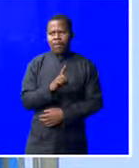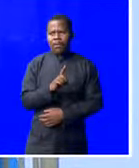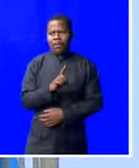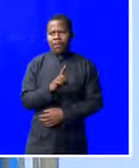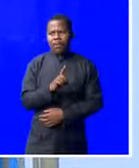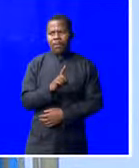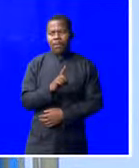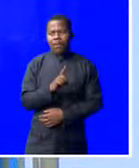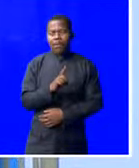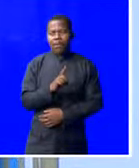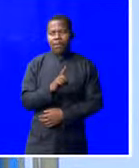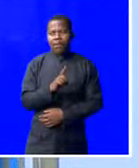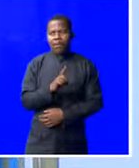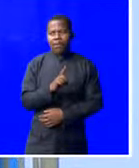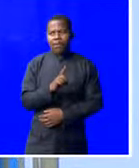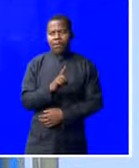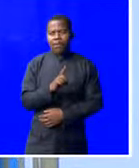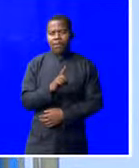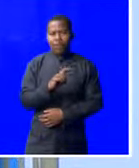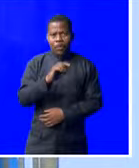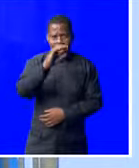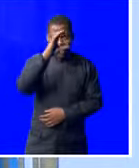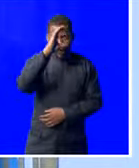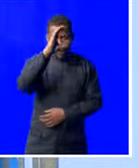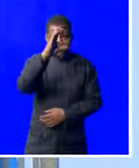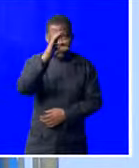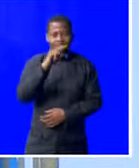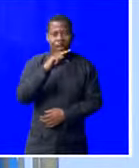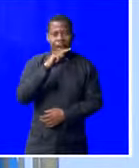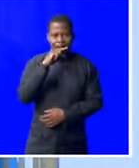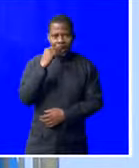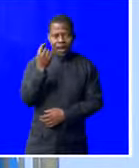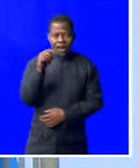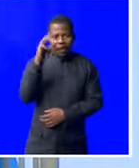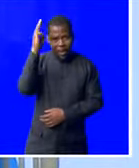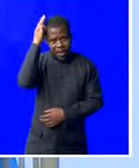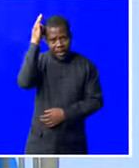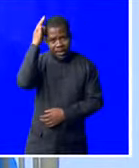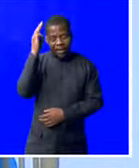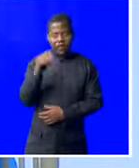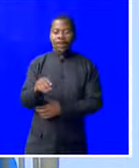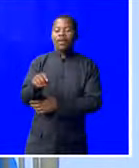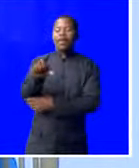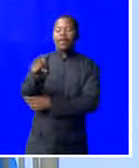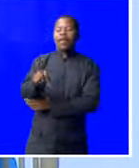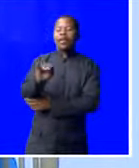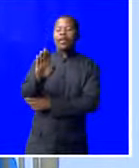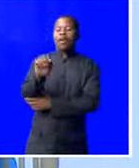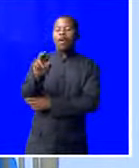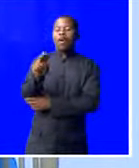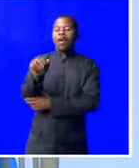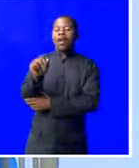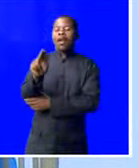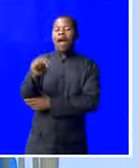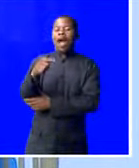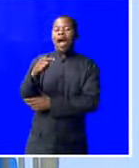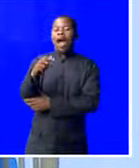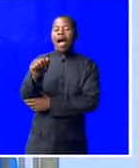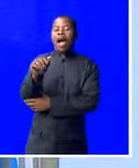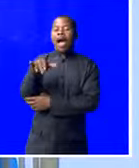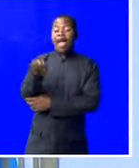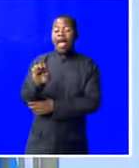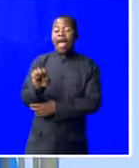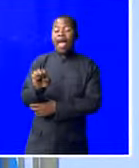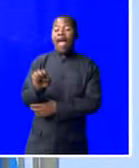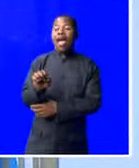babe wami ngumntwana ngosi sibona ngaye esigombeni induna yami